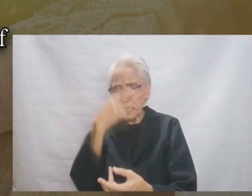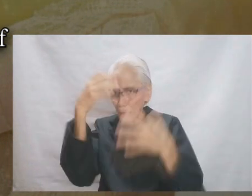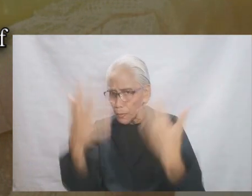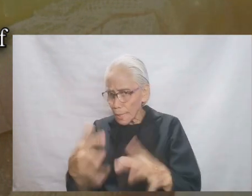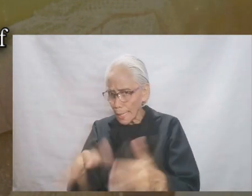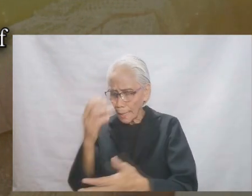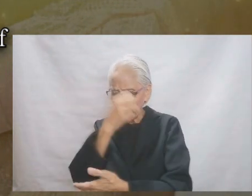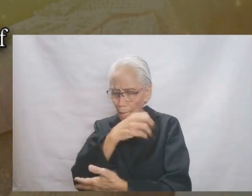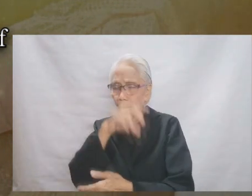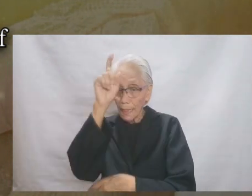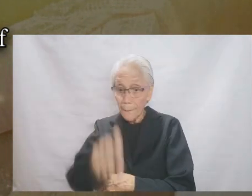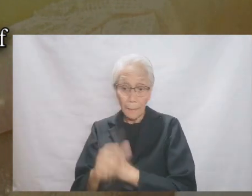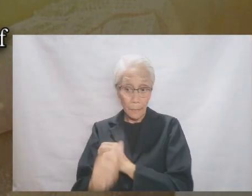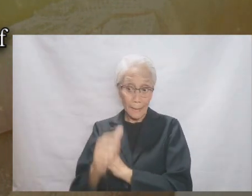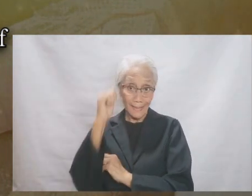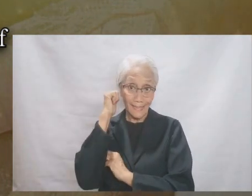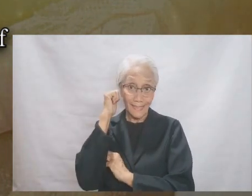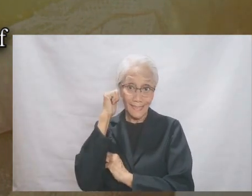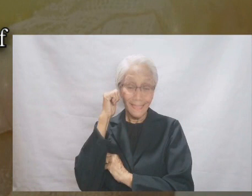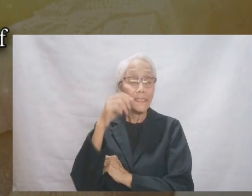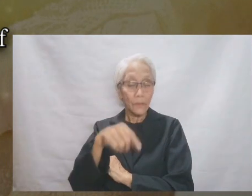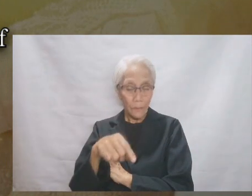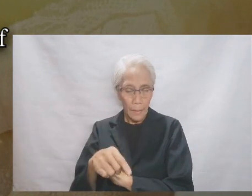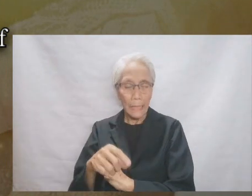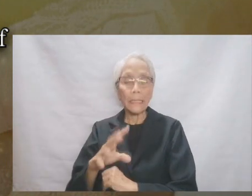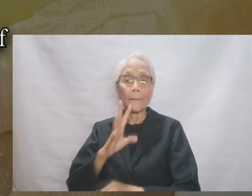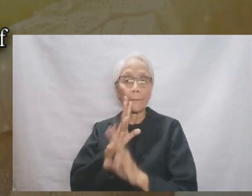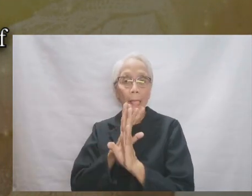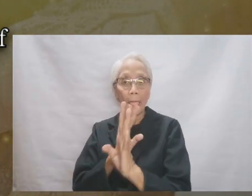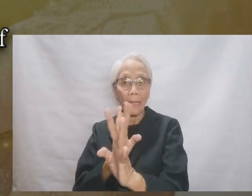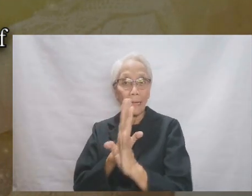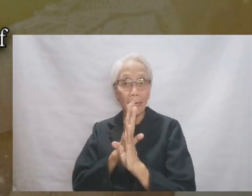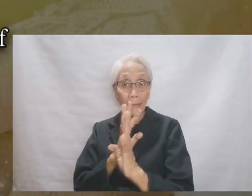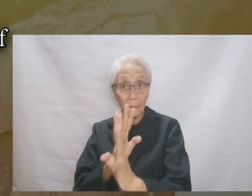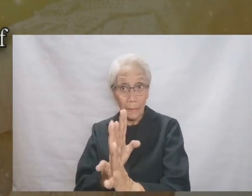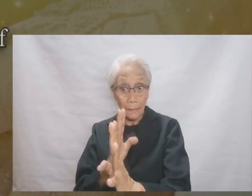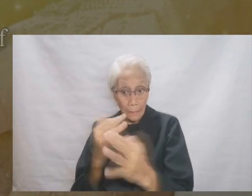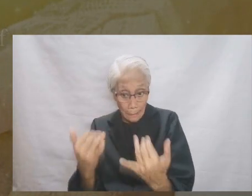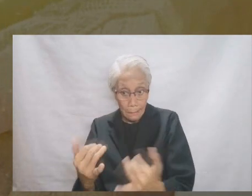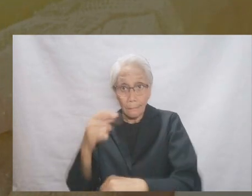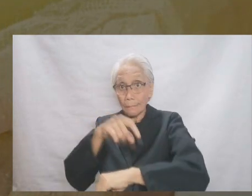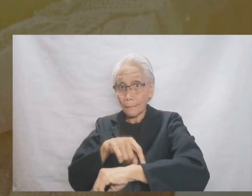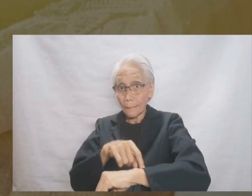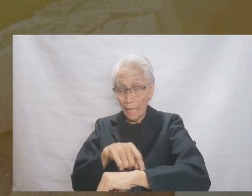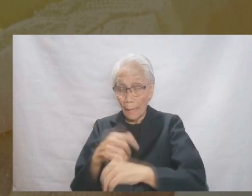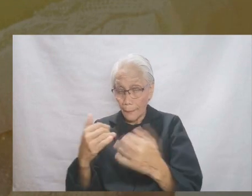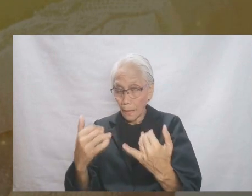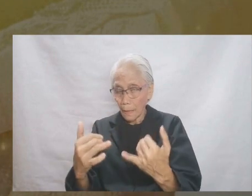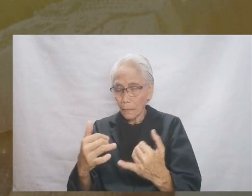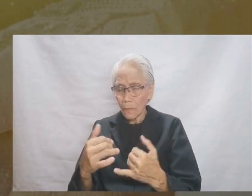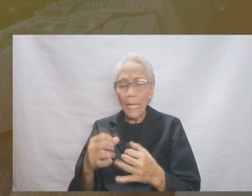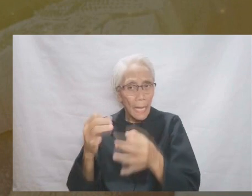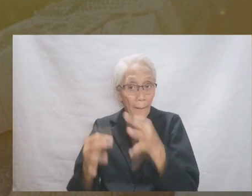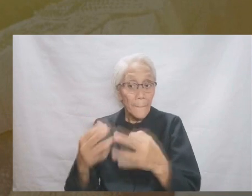ka na naman eh. At dapat kang tumanggi sa phenomenon of speaking in tongues. Sa panahon natin, alam ninyo